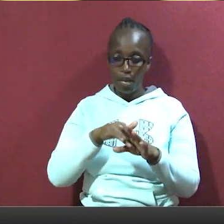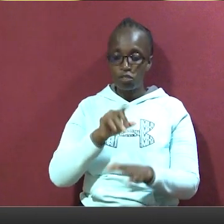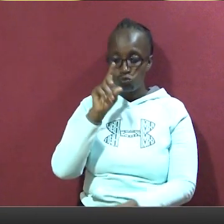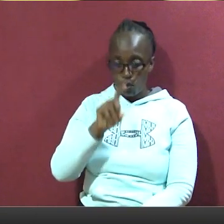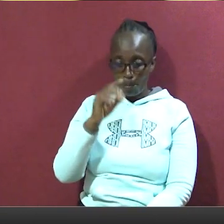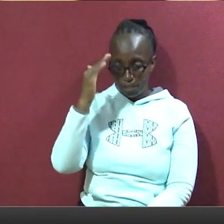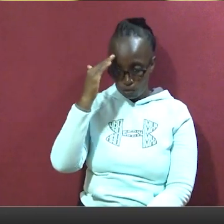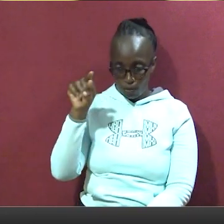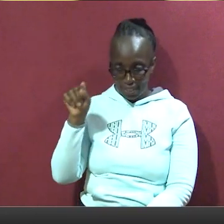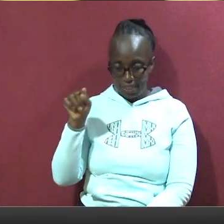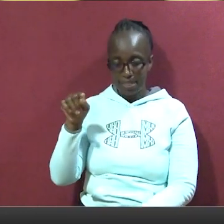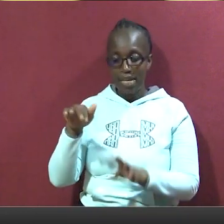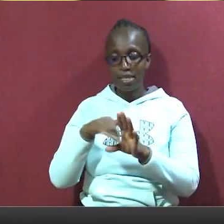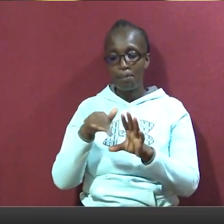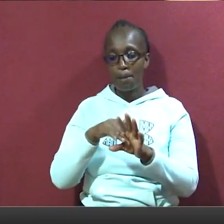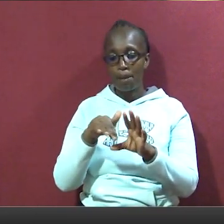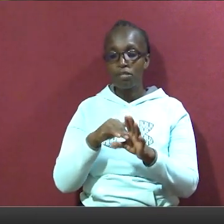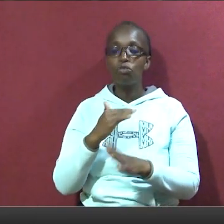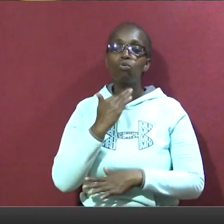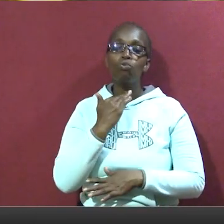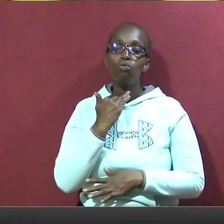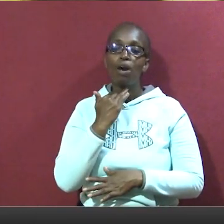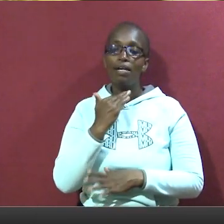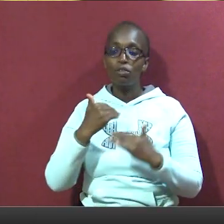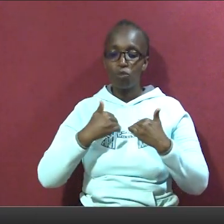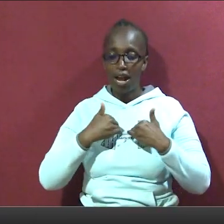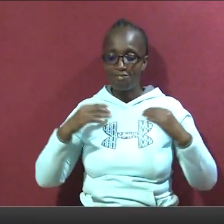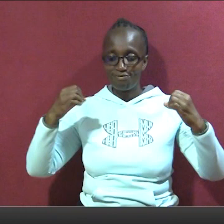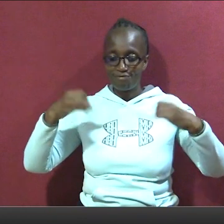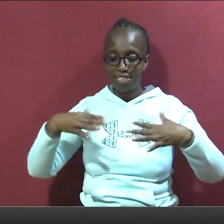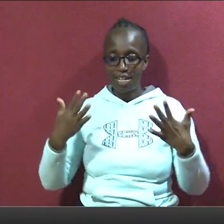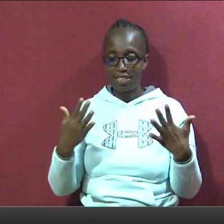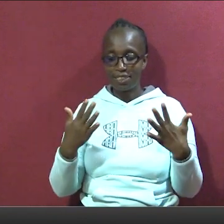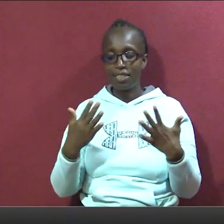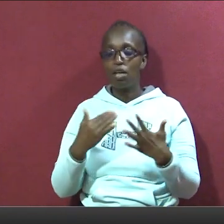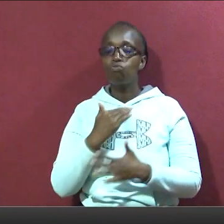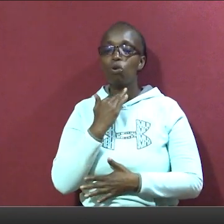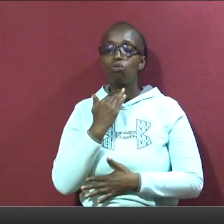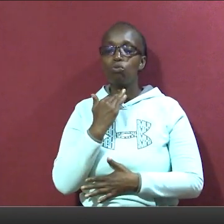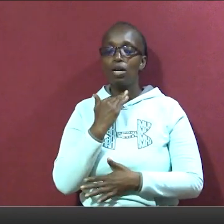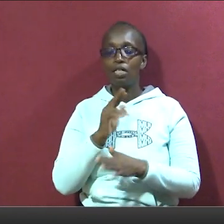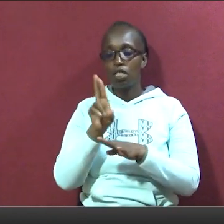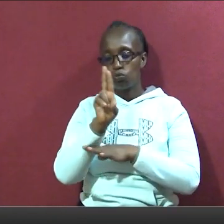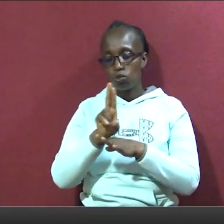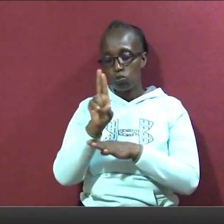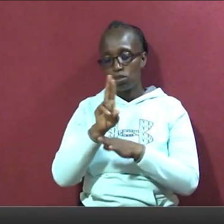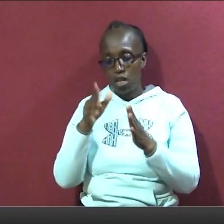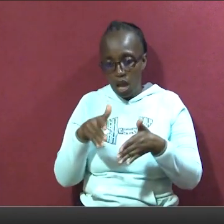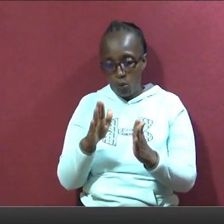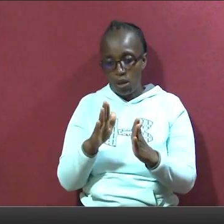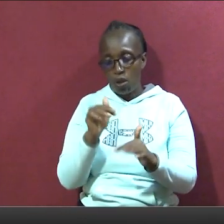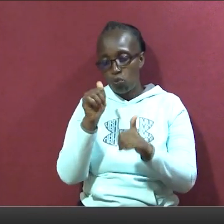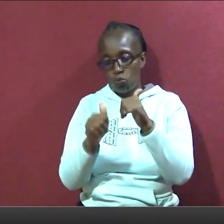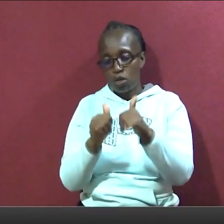delegates. Hawa ndio delegates. Timbazenga oe! Tungependa pawe na uwazi.